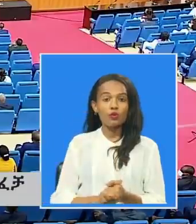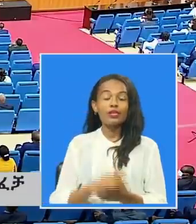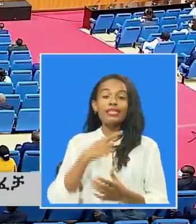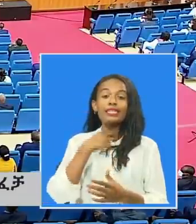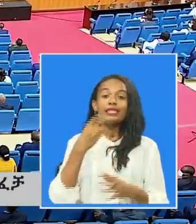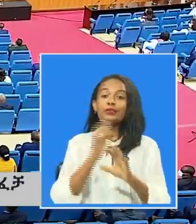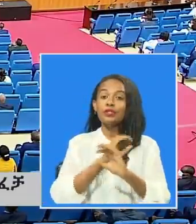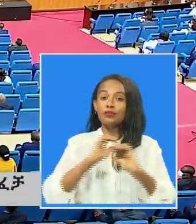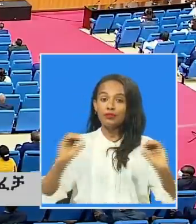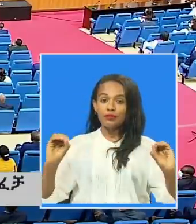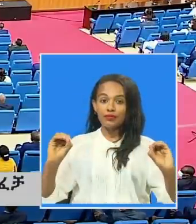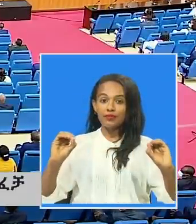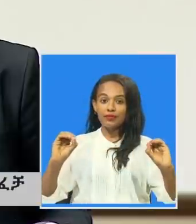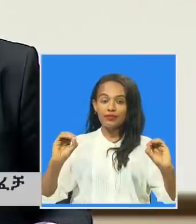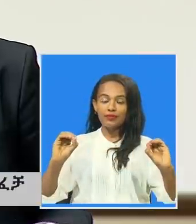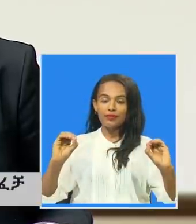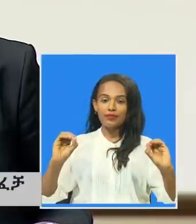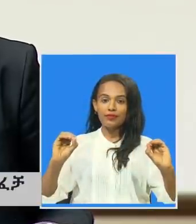ድምጽ ታቅቦ